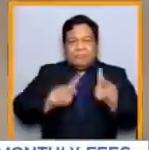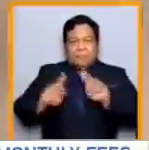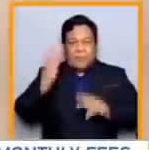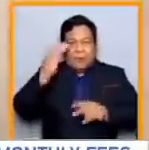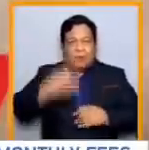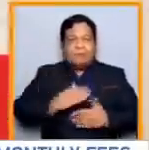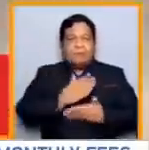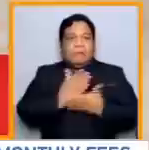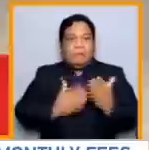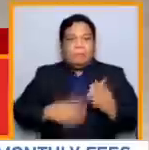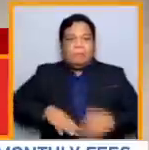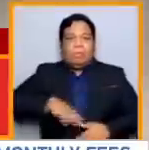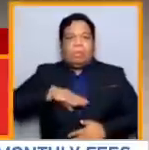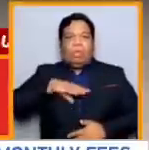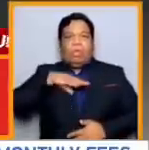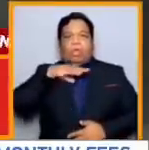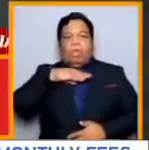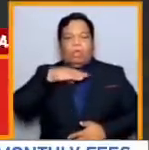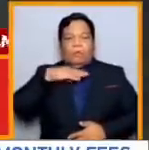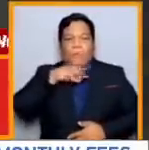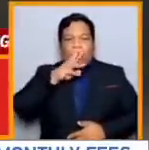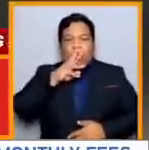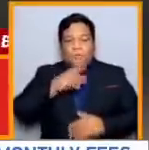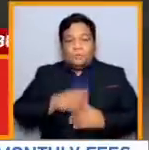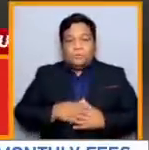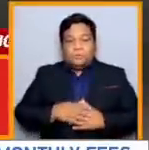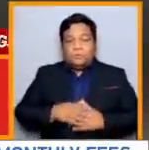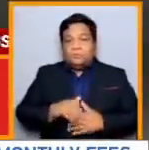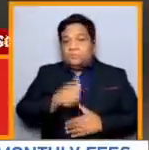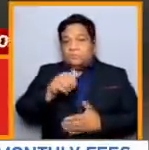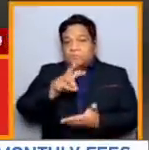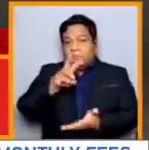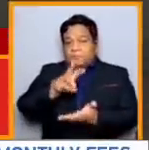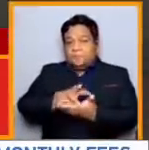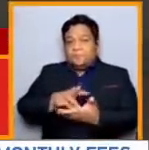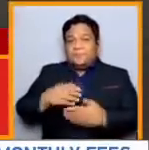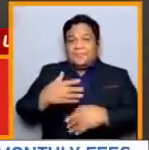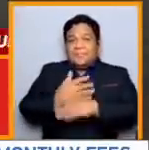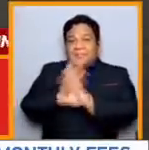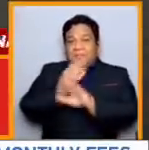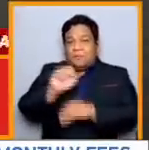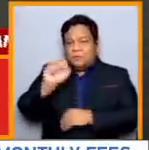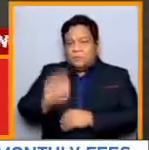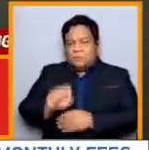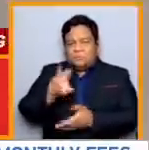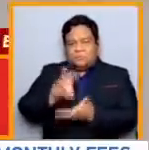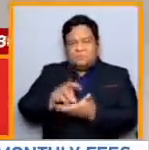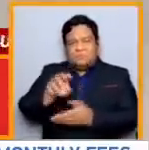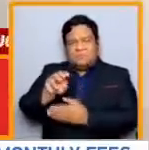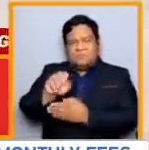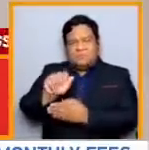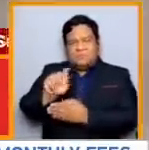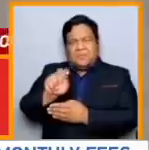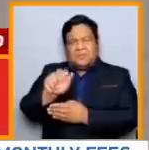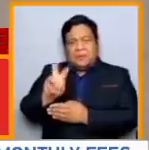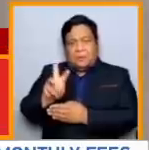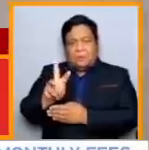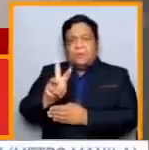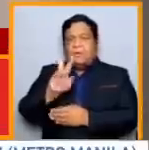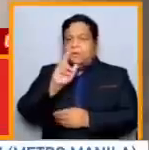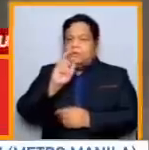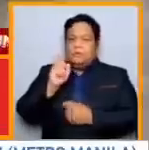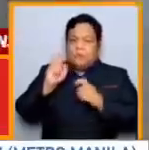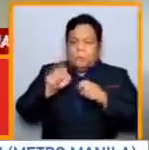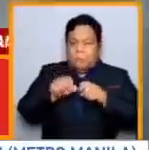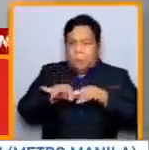Pinasok din ang baha ang mga bahay sa Matanao, Davao del Sur. Nagkumawag ang mga residente na iakyat sa mataas na lugar ang kanilang mga